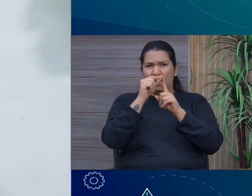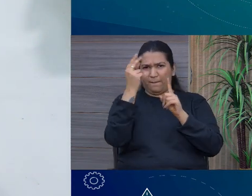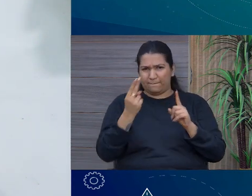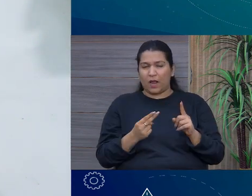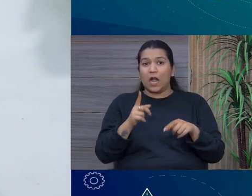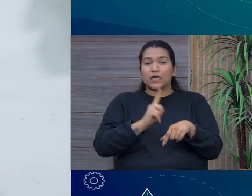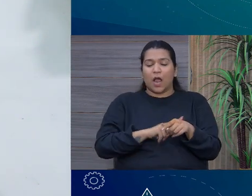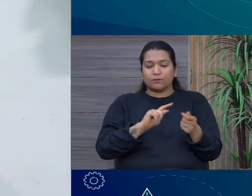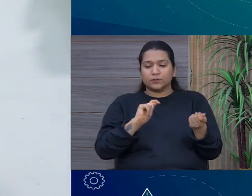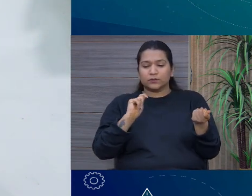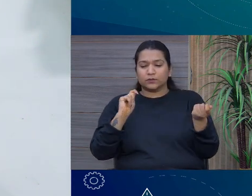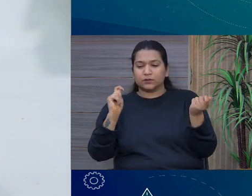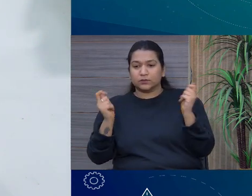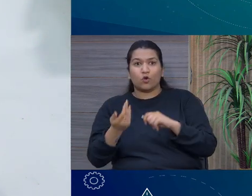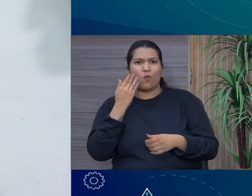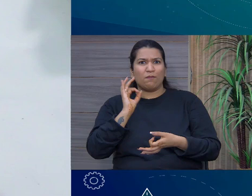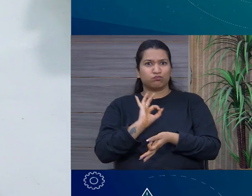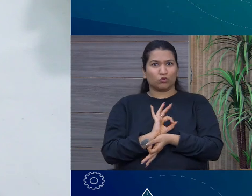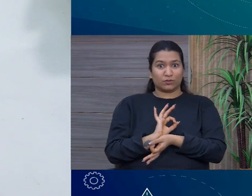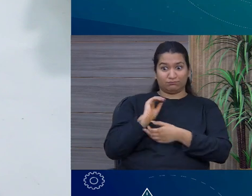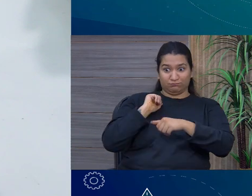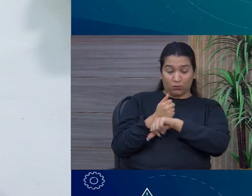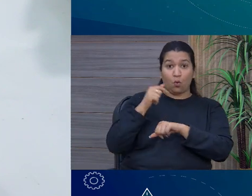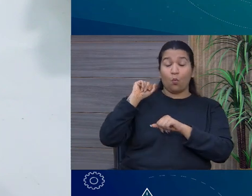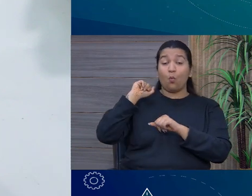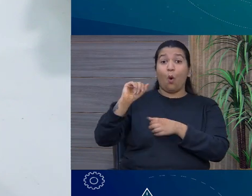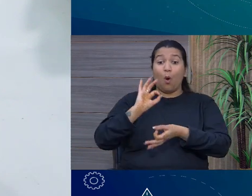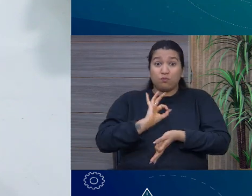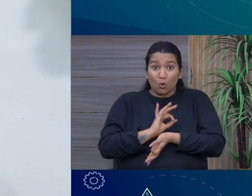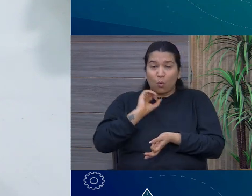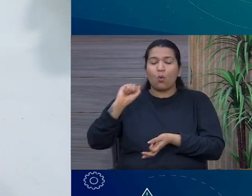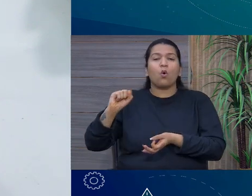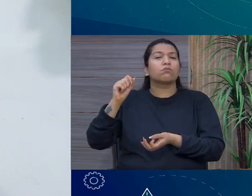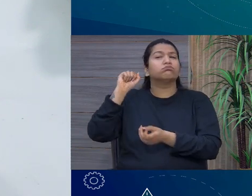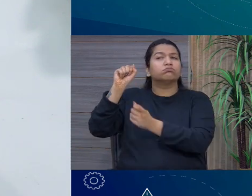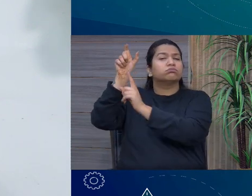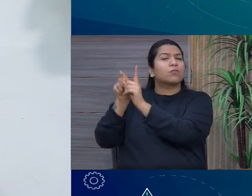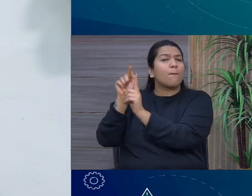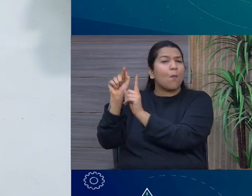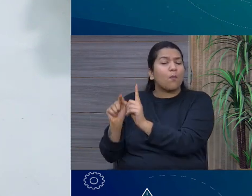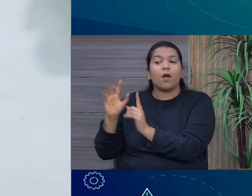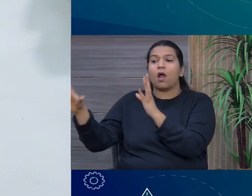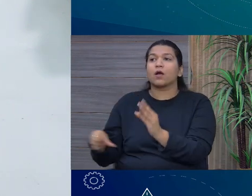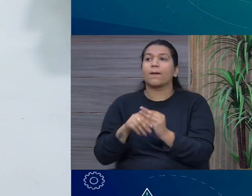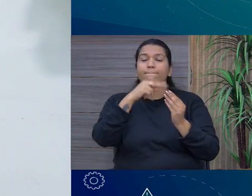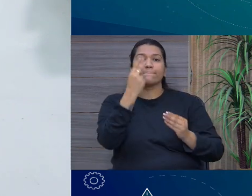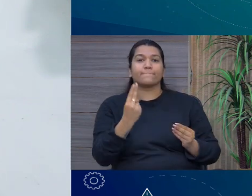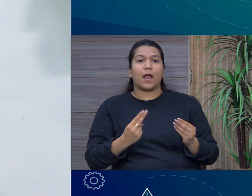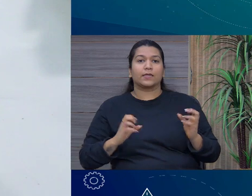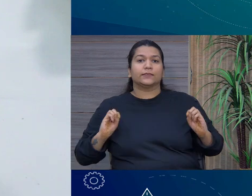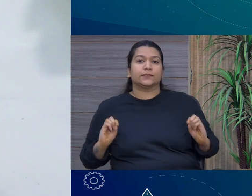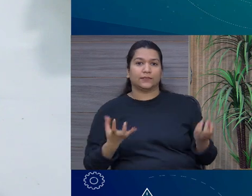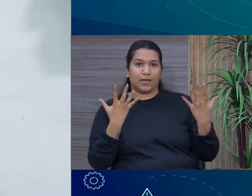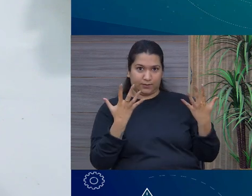हुआ, जब भगवान बुद्ध का आगमन हुआ तो फिर उनके समय की जो रचनाएं थी, उनके समय की जो शिक्षाएं थी, उनके आदर्श थे, उनके जो अनुयायी